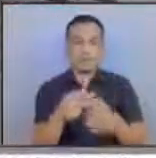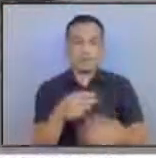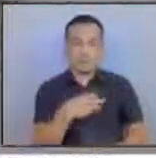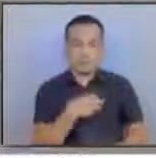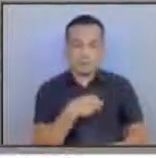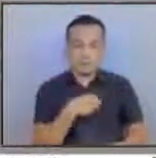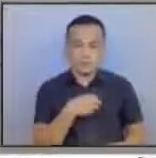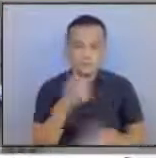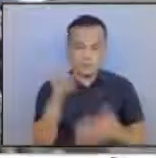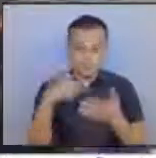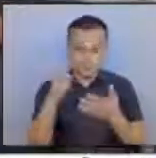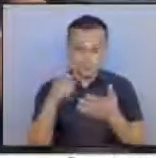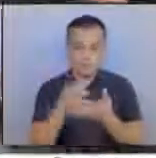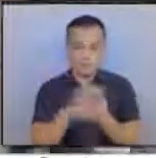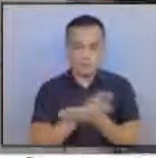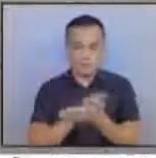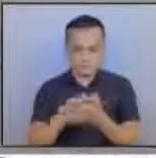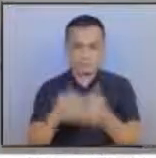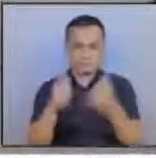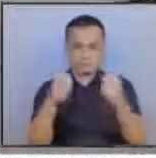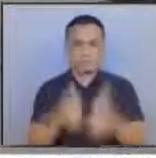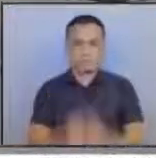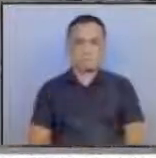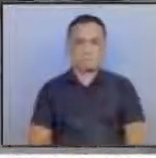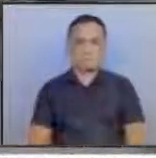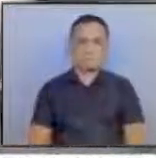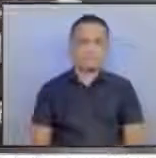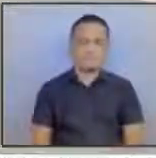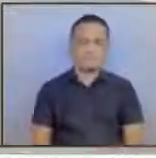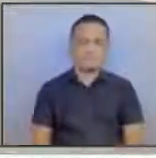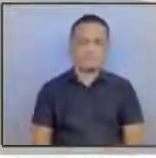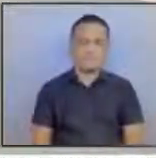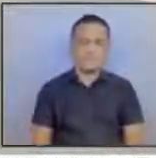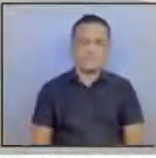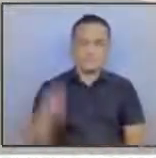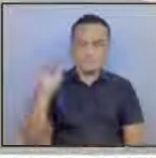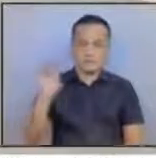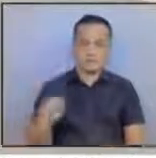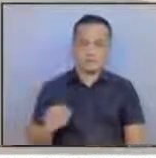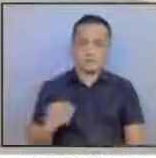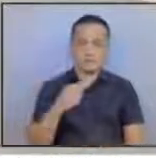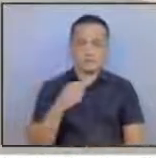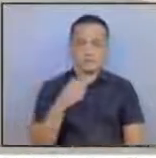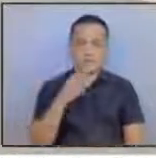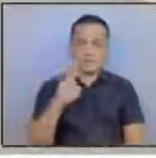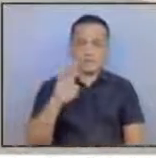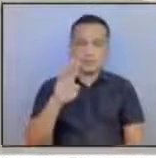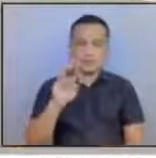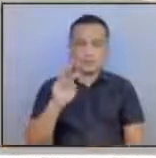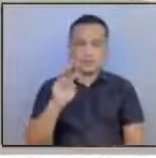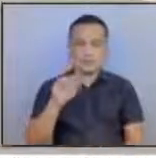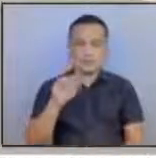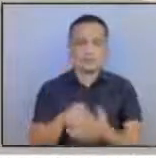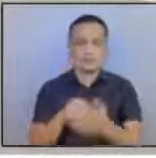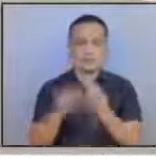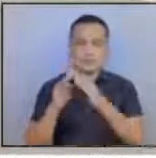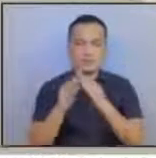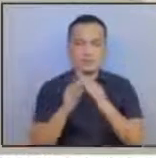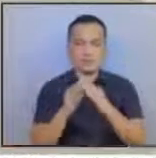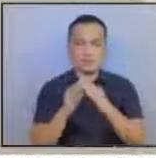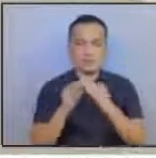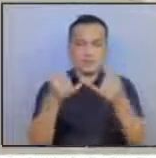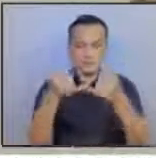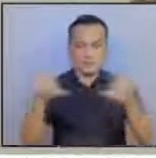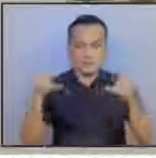ng trapiko. Ayon naman sa Meralco ay nasa higit 14,000 na mga bahay ang nawalan ng kuryente bunsod